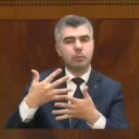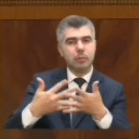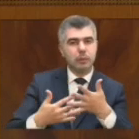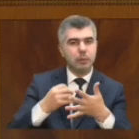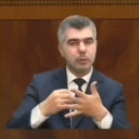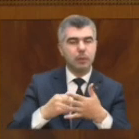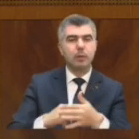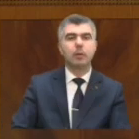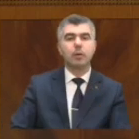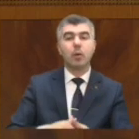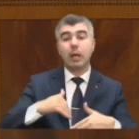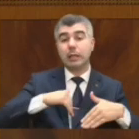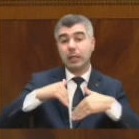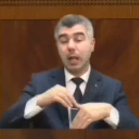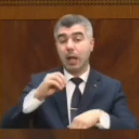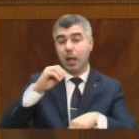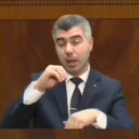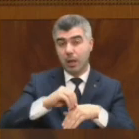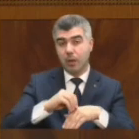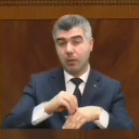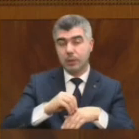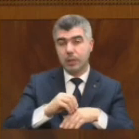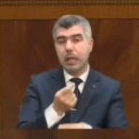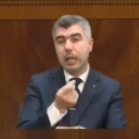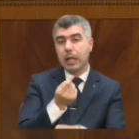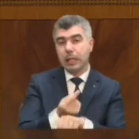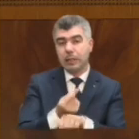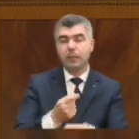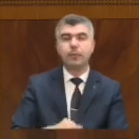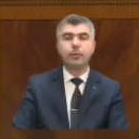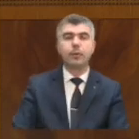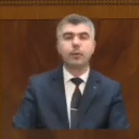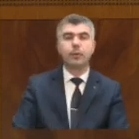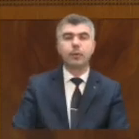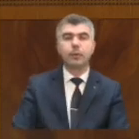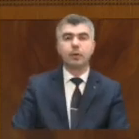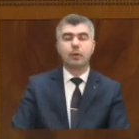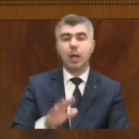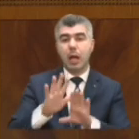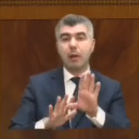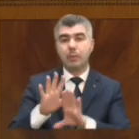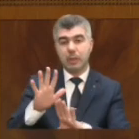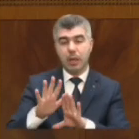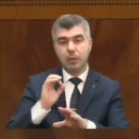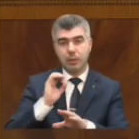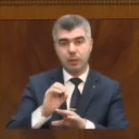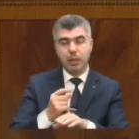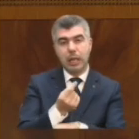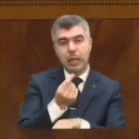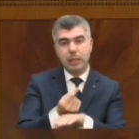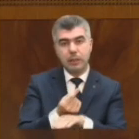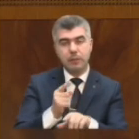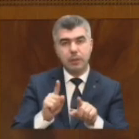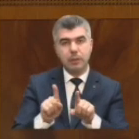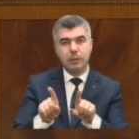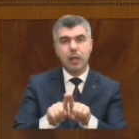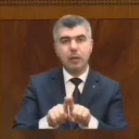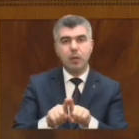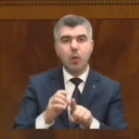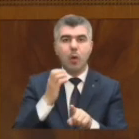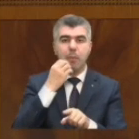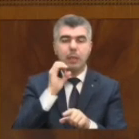النيف وزاكورة، إقليم قرسيف الطريق الوطني رقم 15 رابطة بين قرسيف وطات الحاج